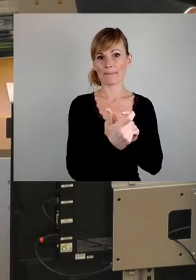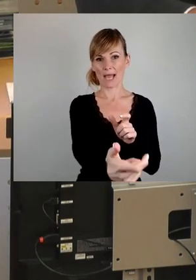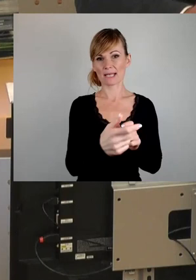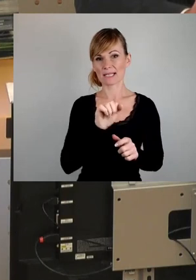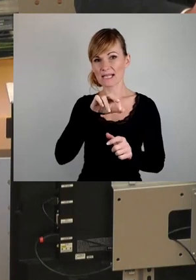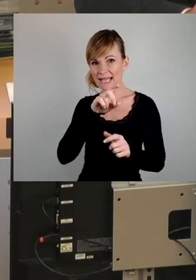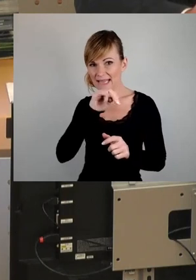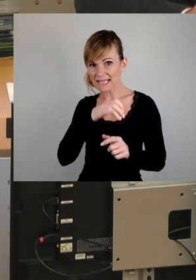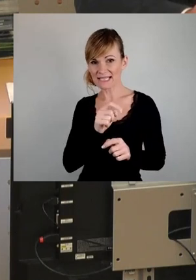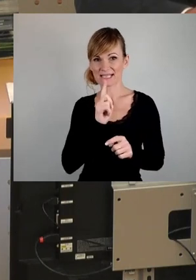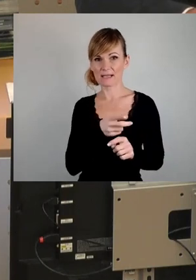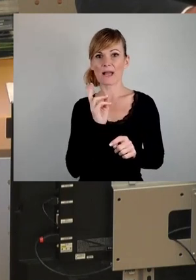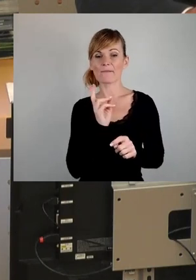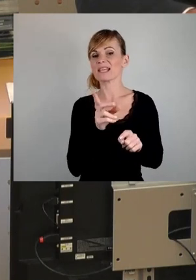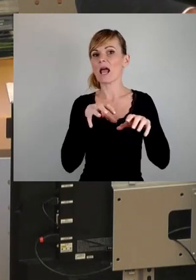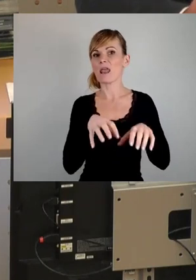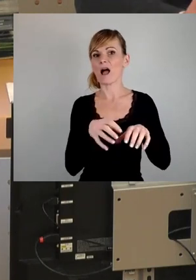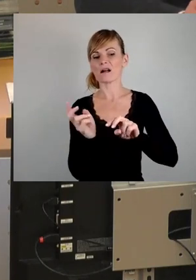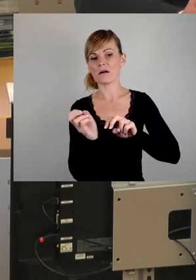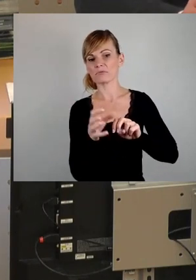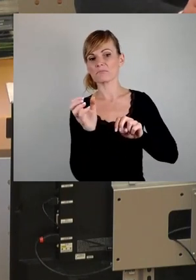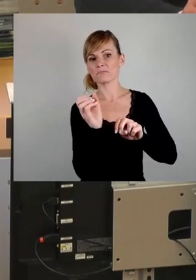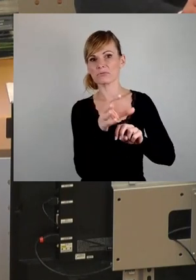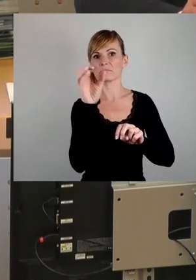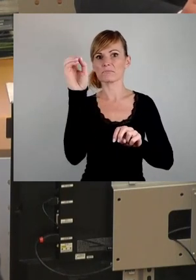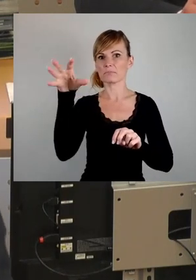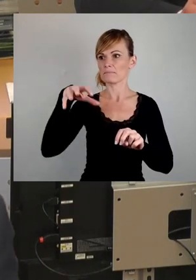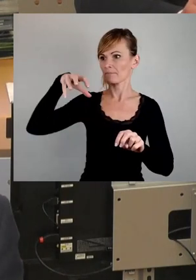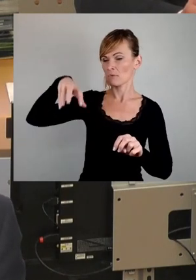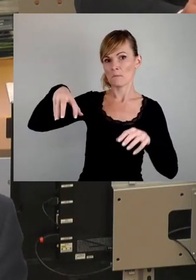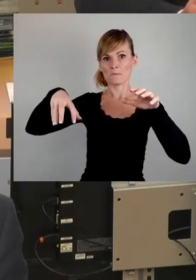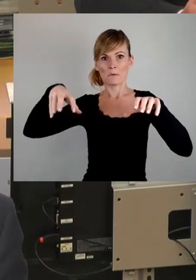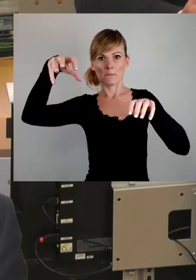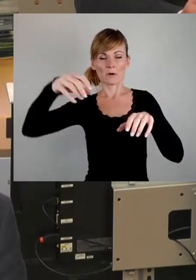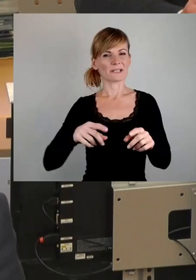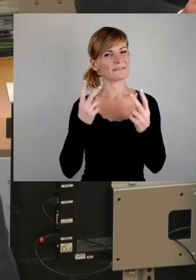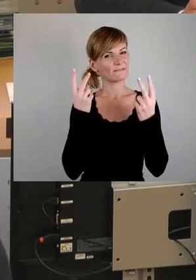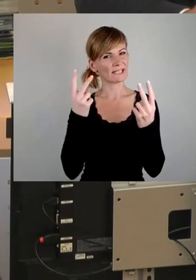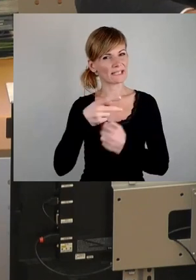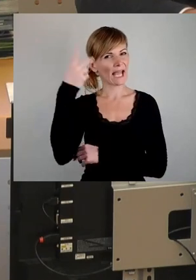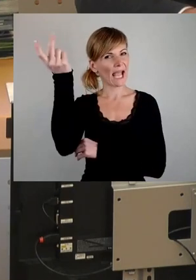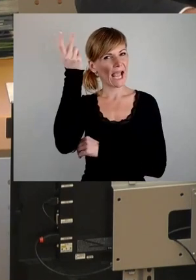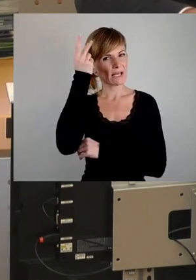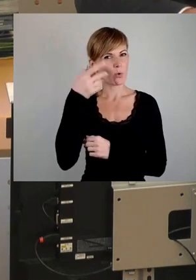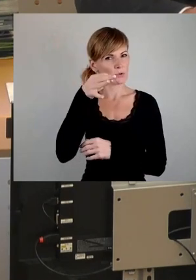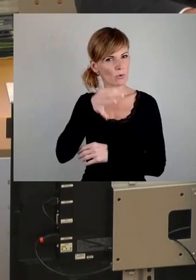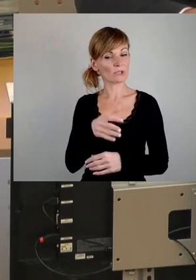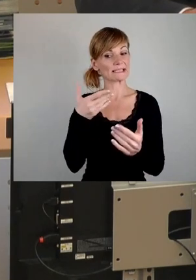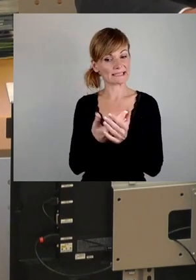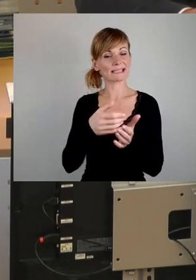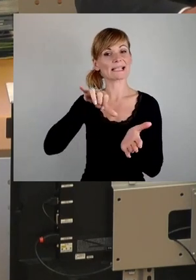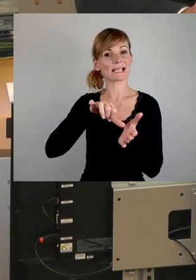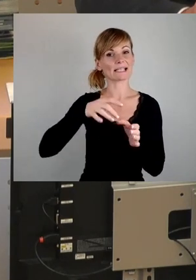Diese Erhebungen als bedeutende Erinnerungsorte sollen als zentrale Bereiche entwickelt und näher im Bewusstsein